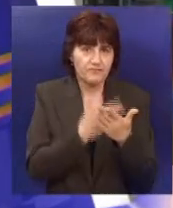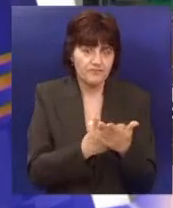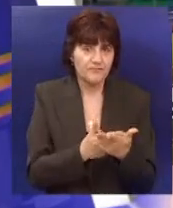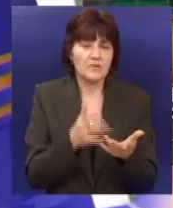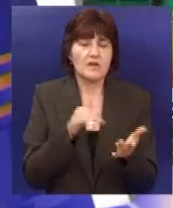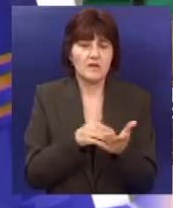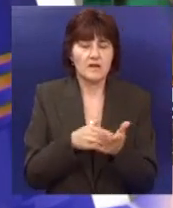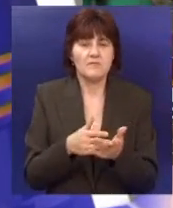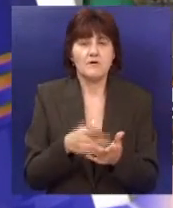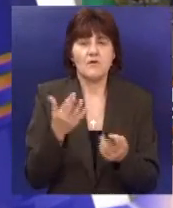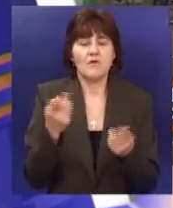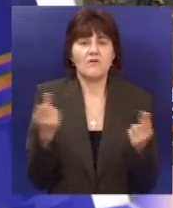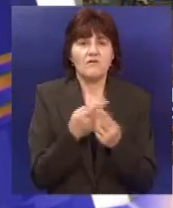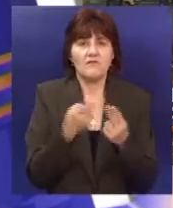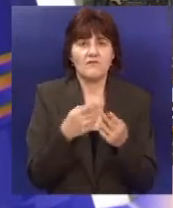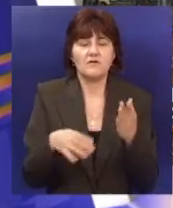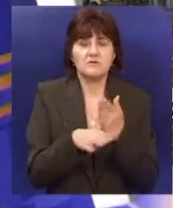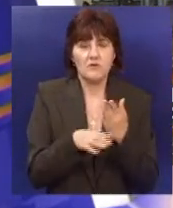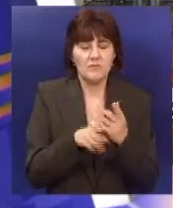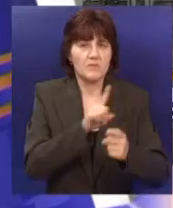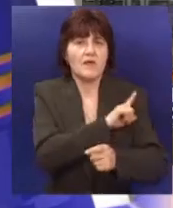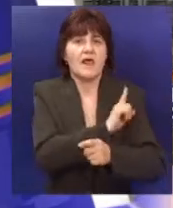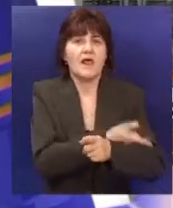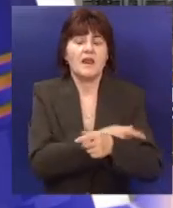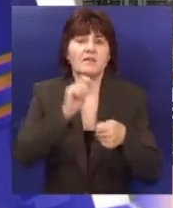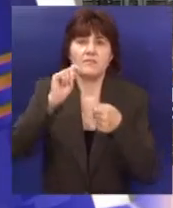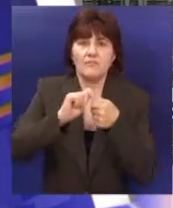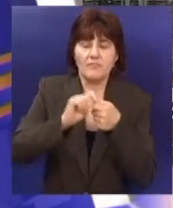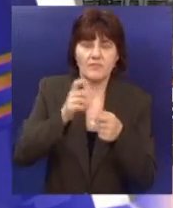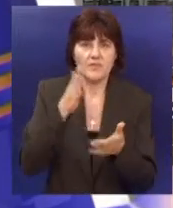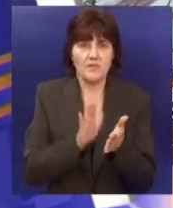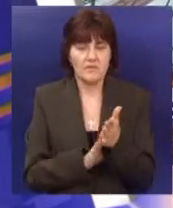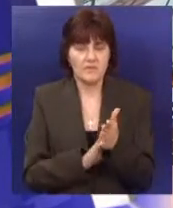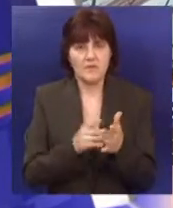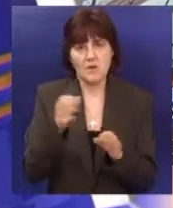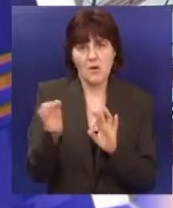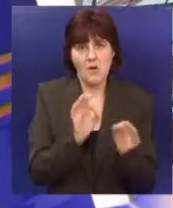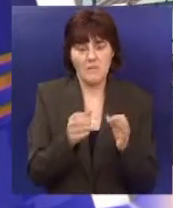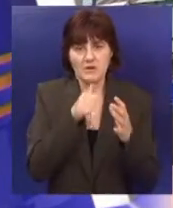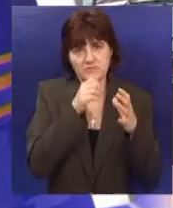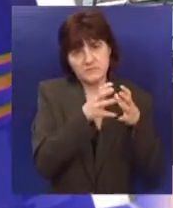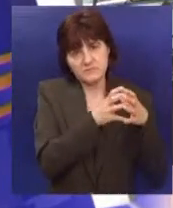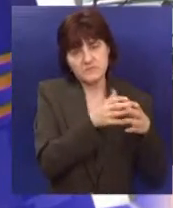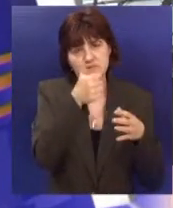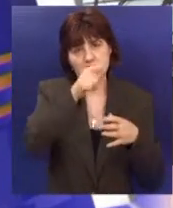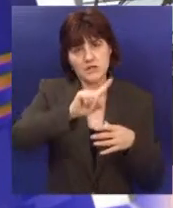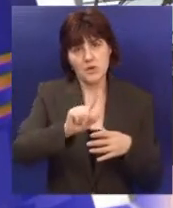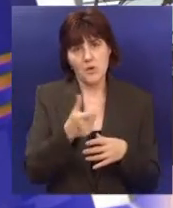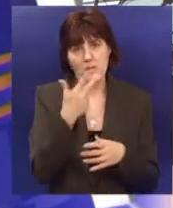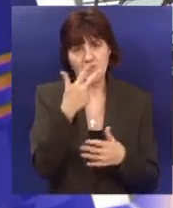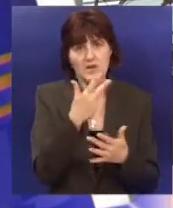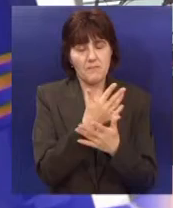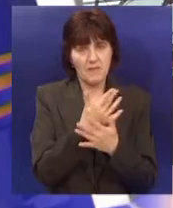uredbu o finansiranju rekonstrukcije objekata u cilju podizanja energetske efikasnosti i u te svrhe je obezbeđeno 1,3 milijarde